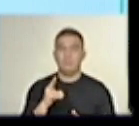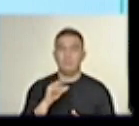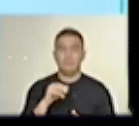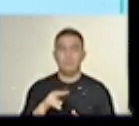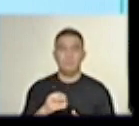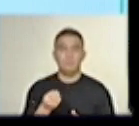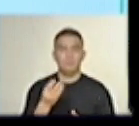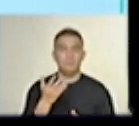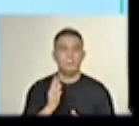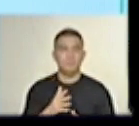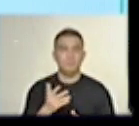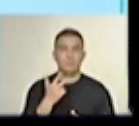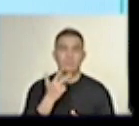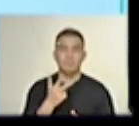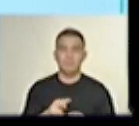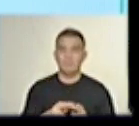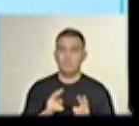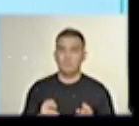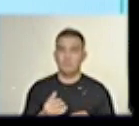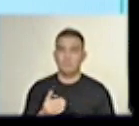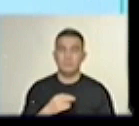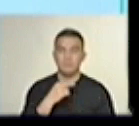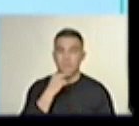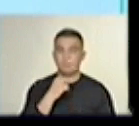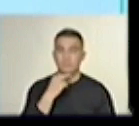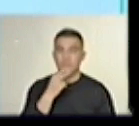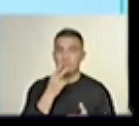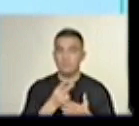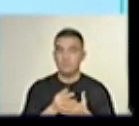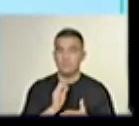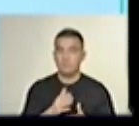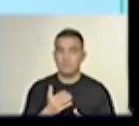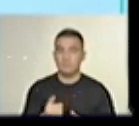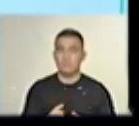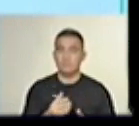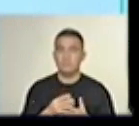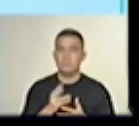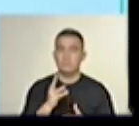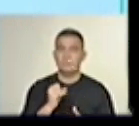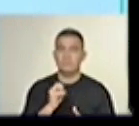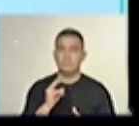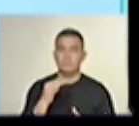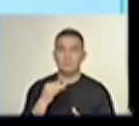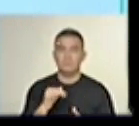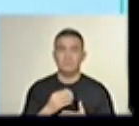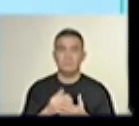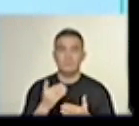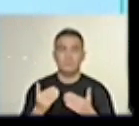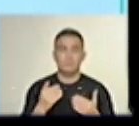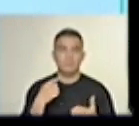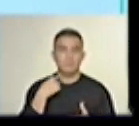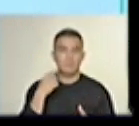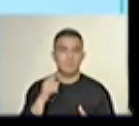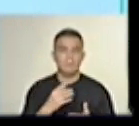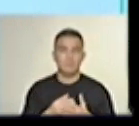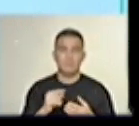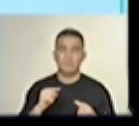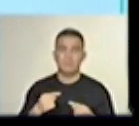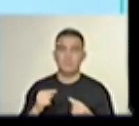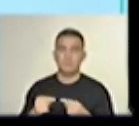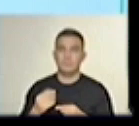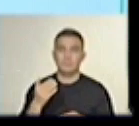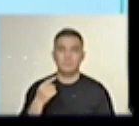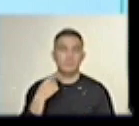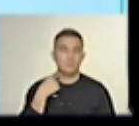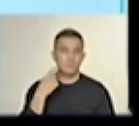teng? 3 ga teng. E'tibor bersangiz, demak, manfiy sonning moduli ham, unga qarama-qarshi